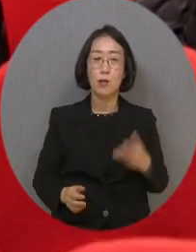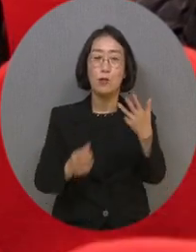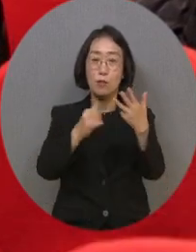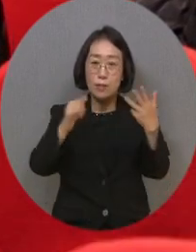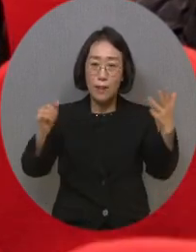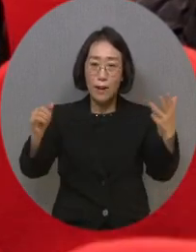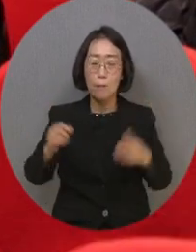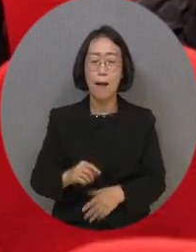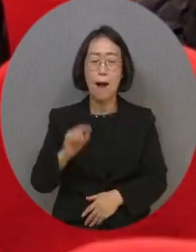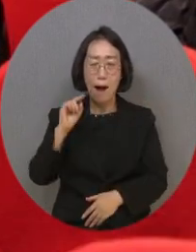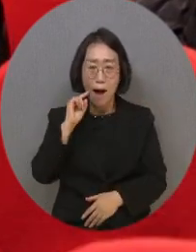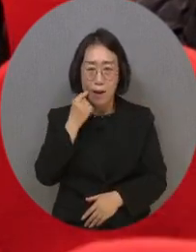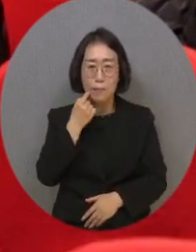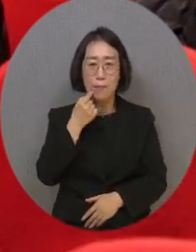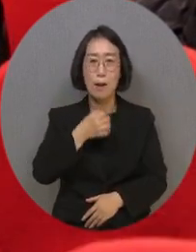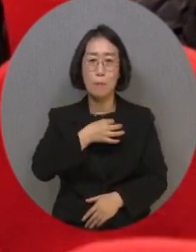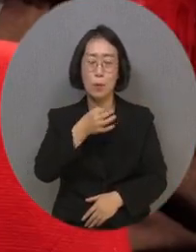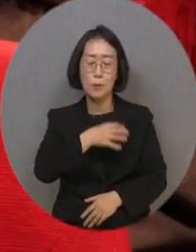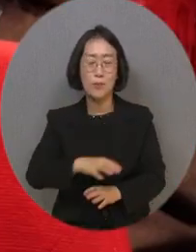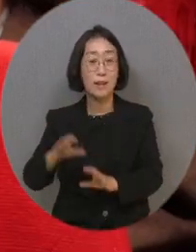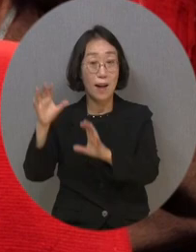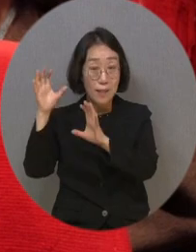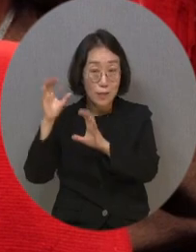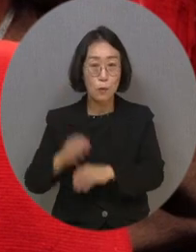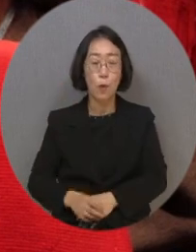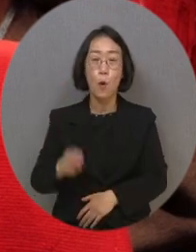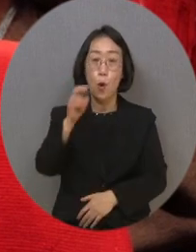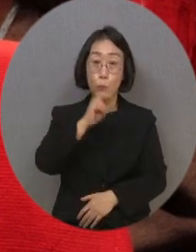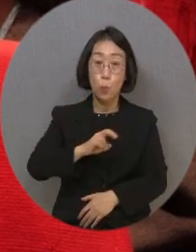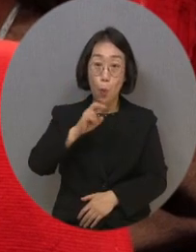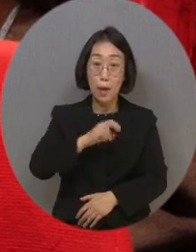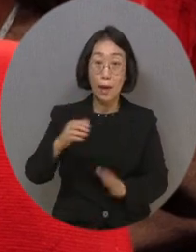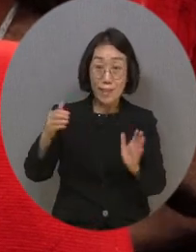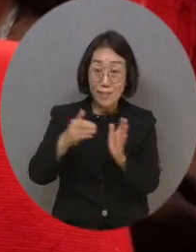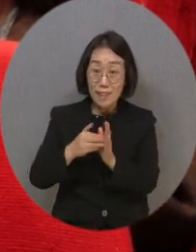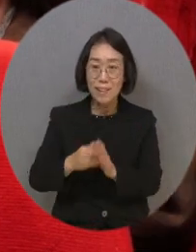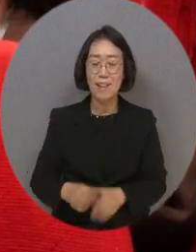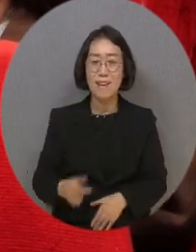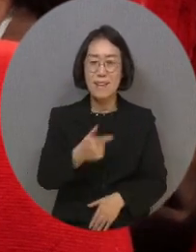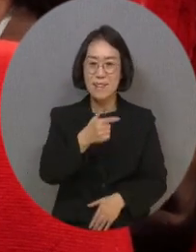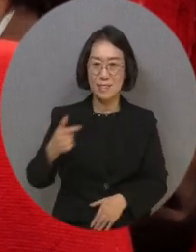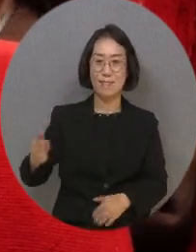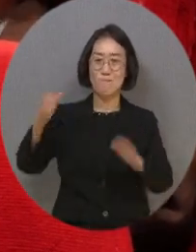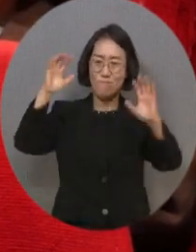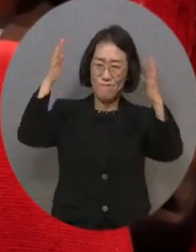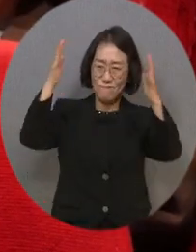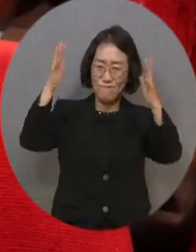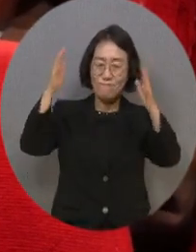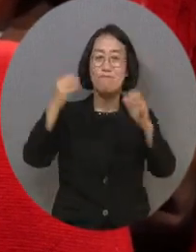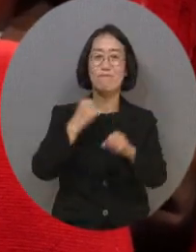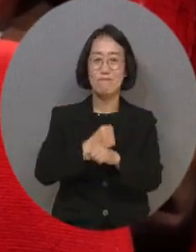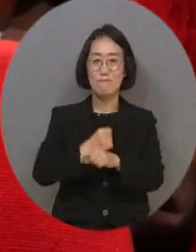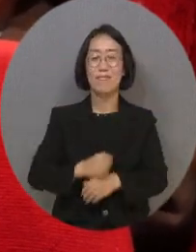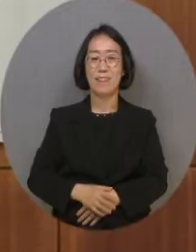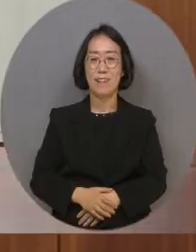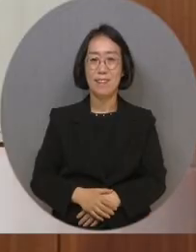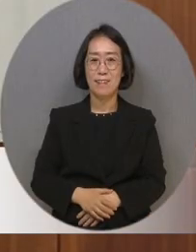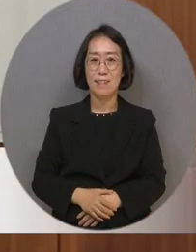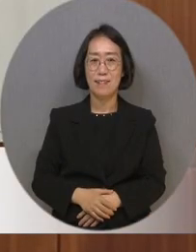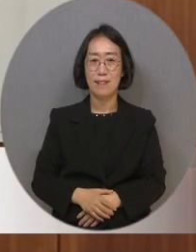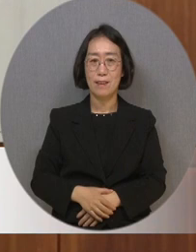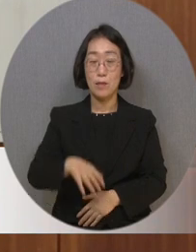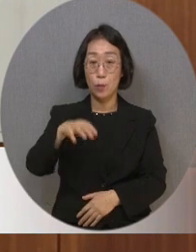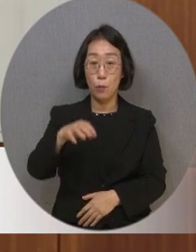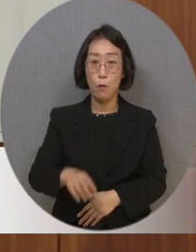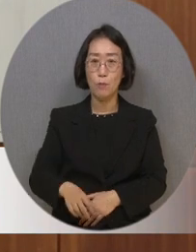전하는 아름다운 화음에 귀를 기울였고 노래 한 곡 한 곡이 끝날 때마다 우렁찬 박수로 화답했습니다.